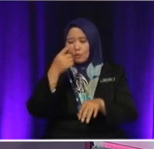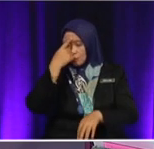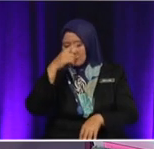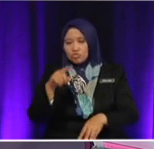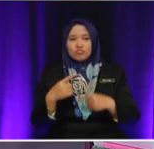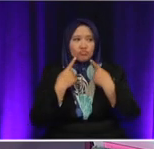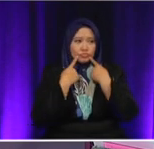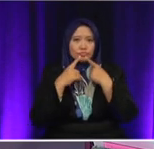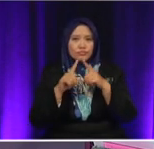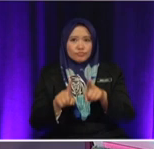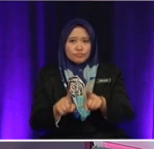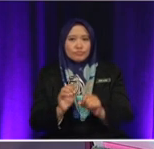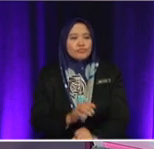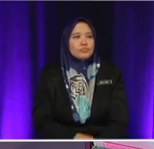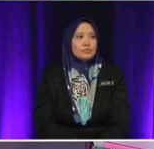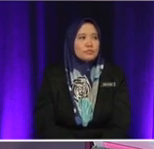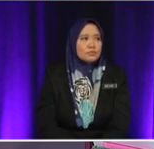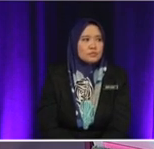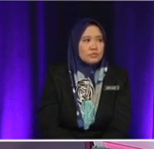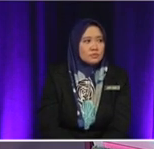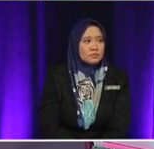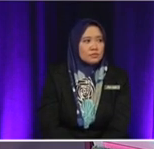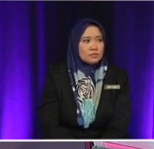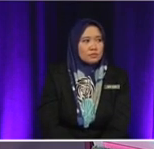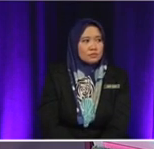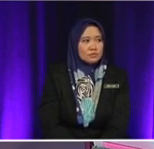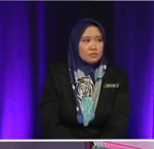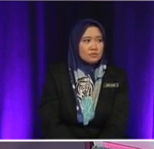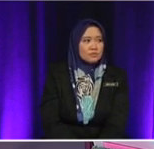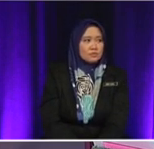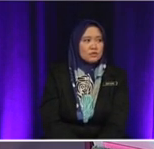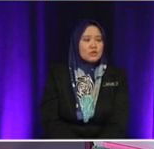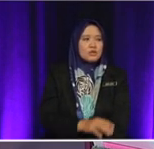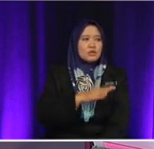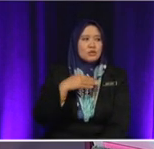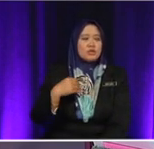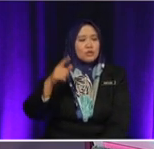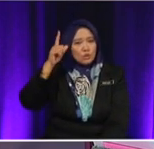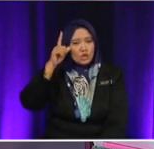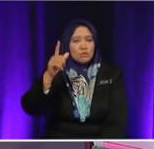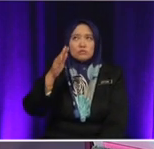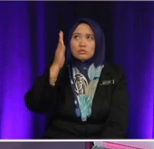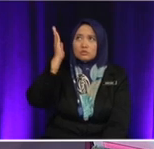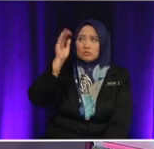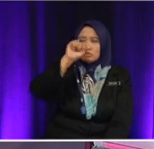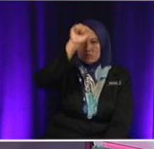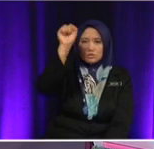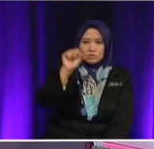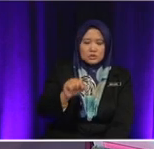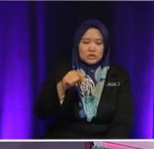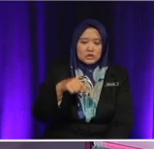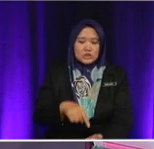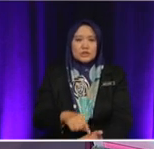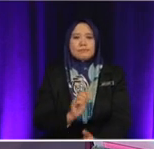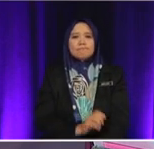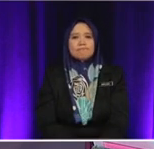matlamat bersama dalam kumpulan dinamika. Dan yang keempat, bagaimanakah usahawan mengatasi konflik